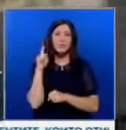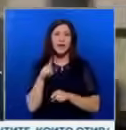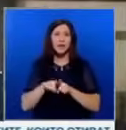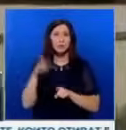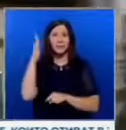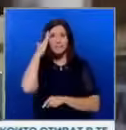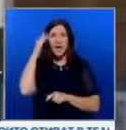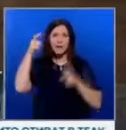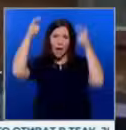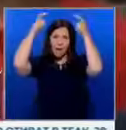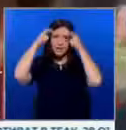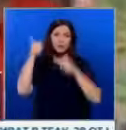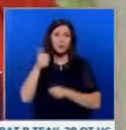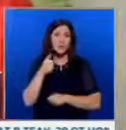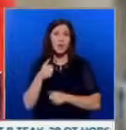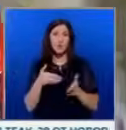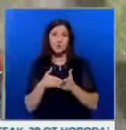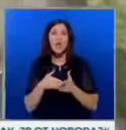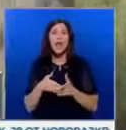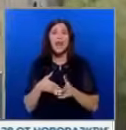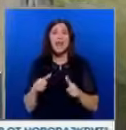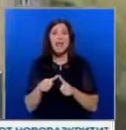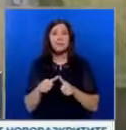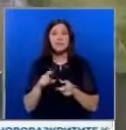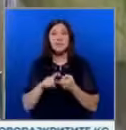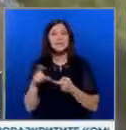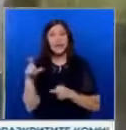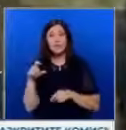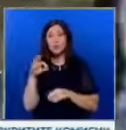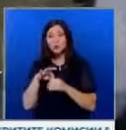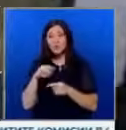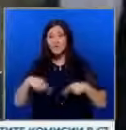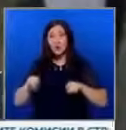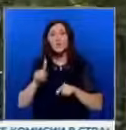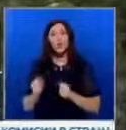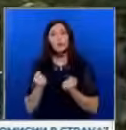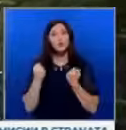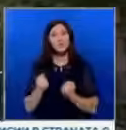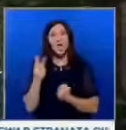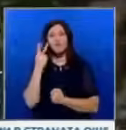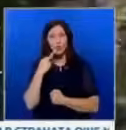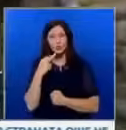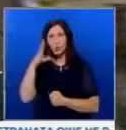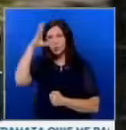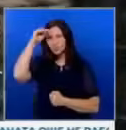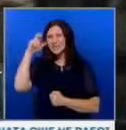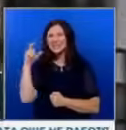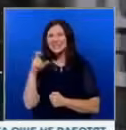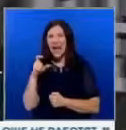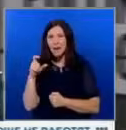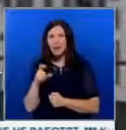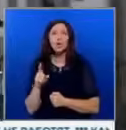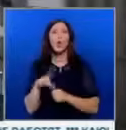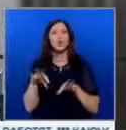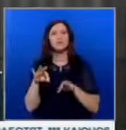кралството. Лидерът на опозицията, лейбариста Кир Стармър, гласува в района, в който живее в Лондон. Господин Стармър, готов ли